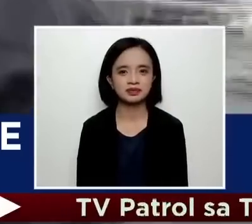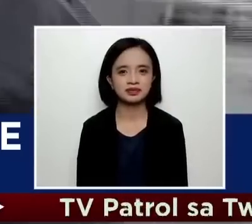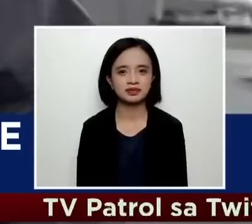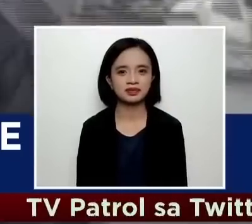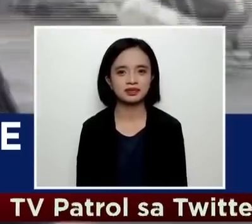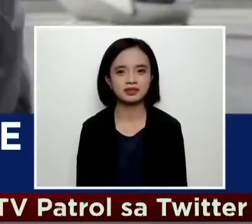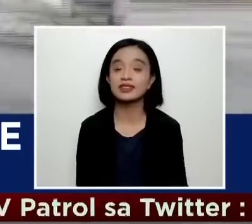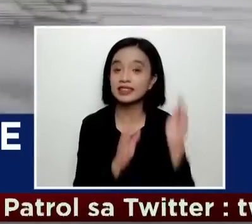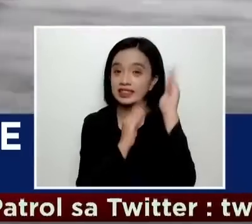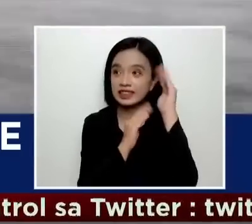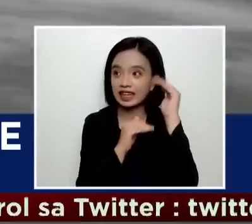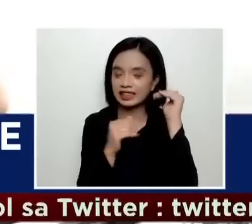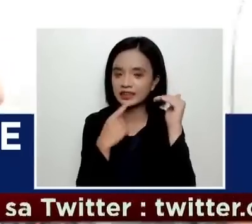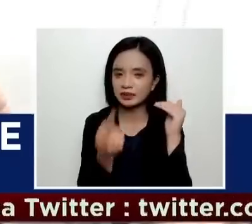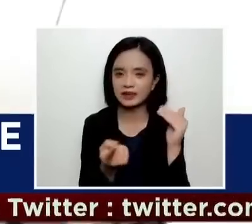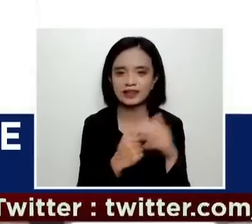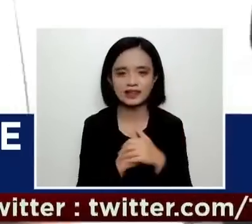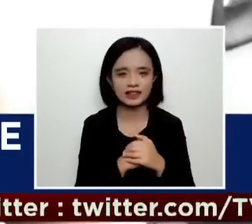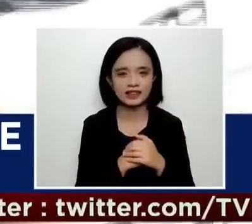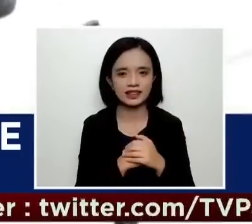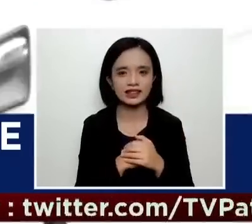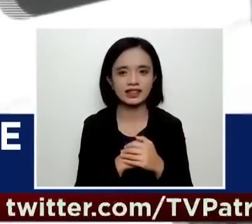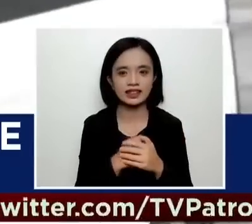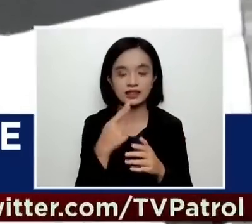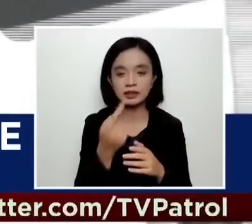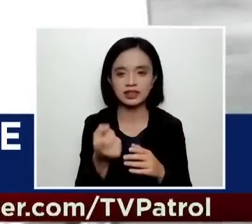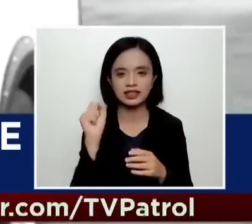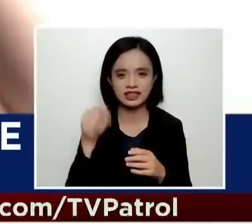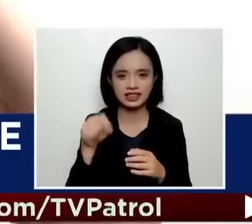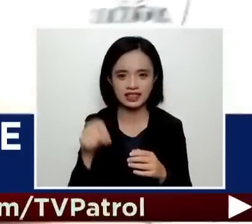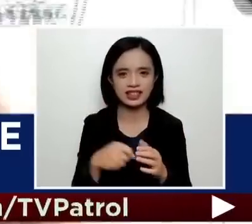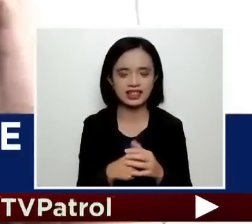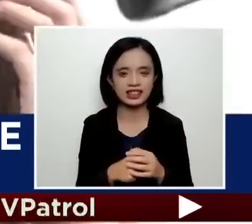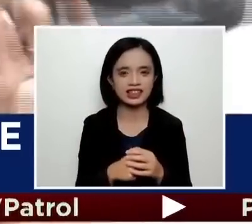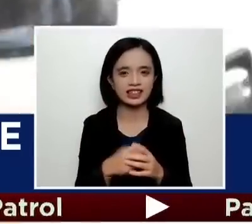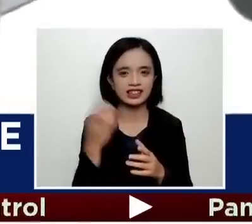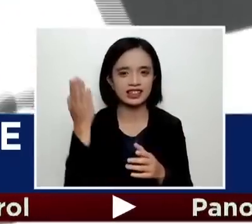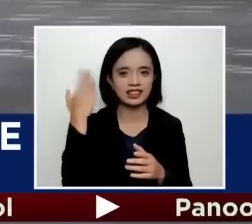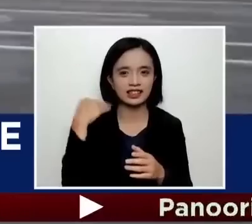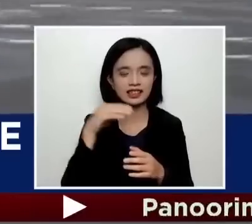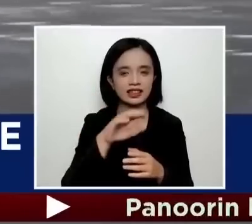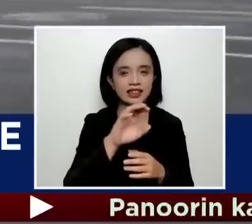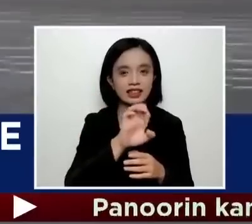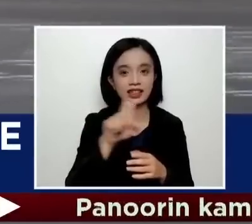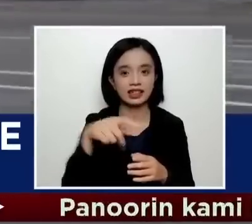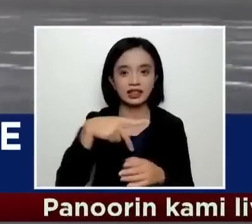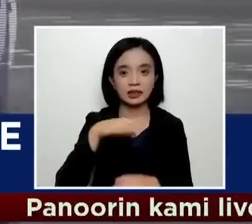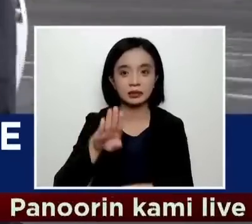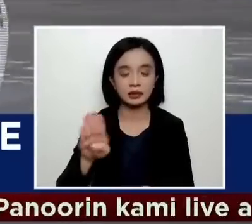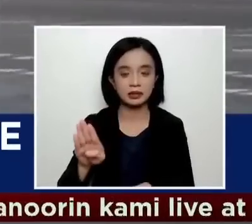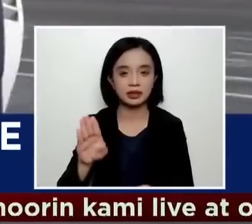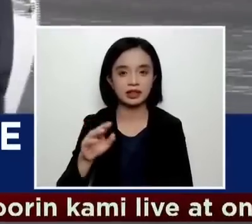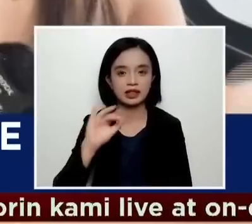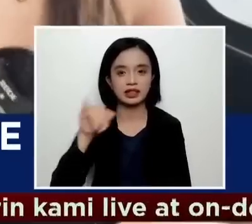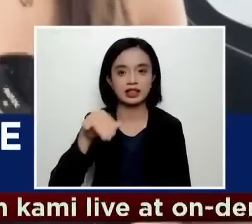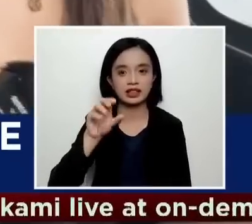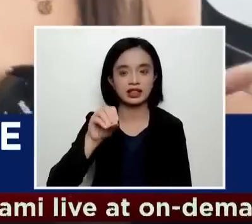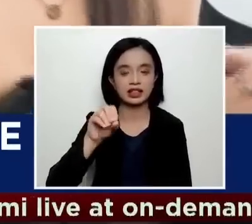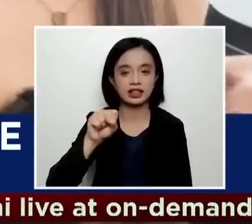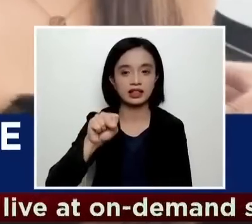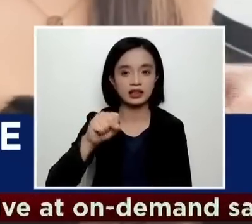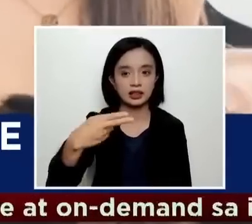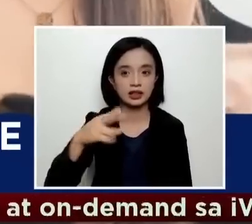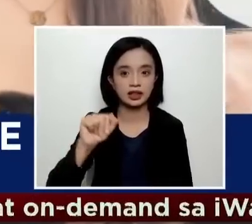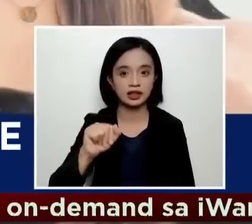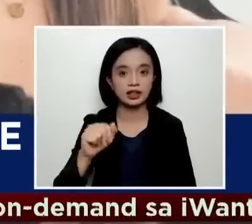Sana she will say yes. Todo effort naman si dating PBB 8 housemate Josh Worsley. Isinakay niya